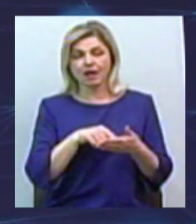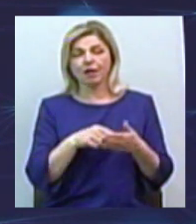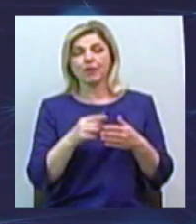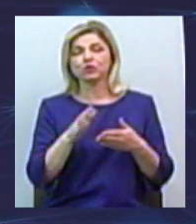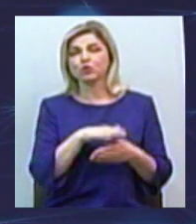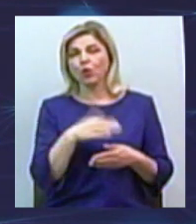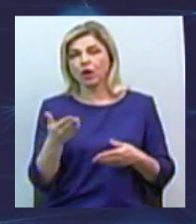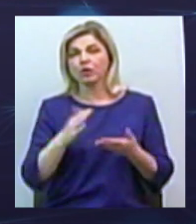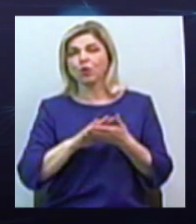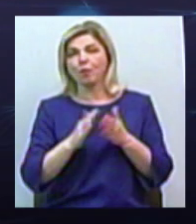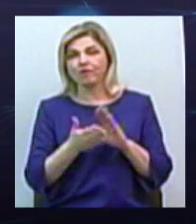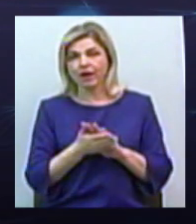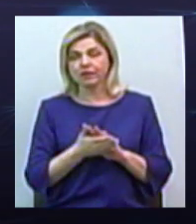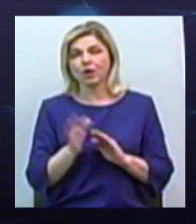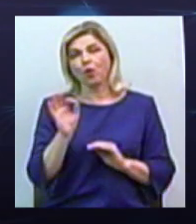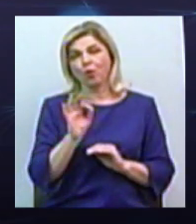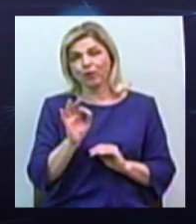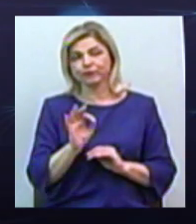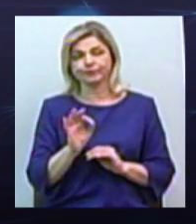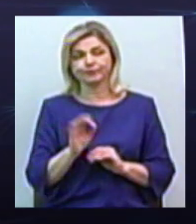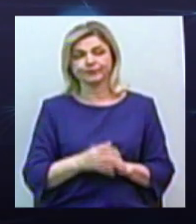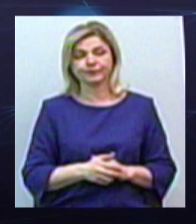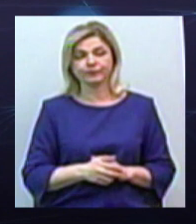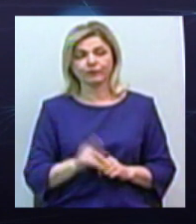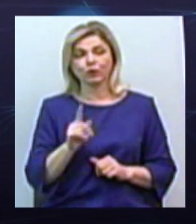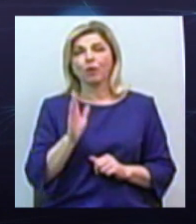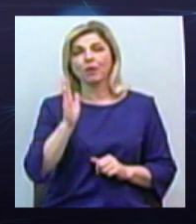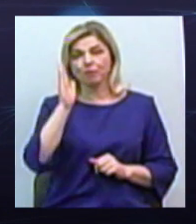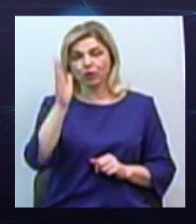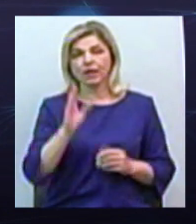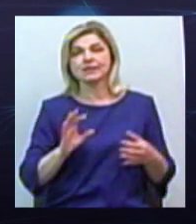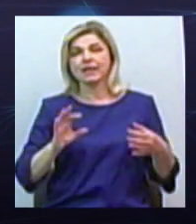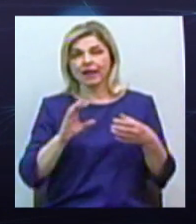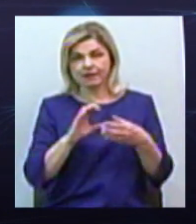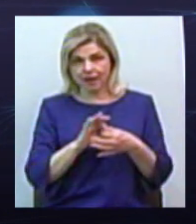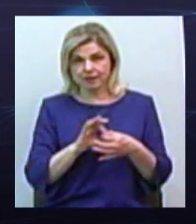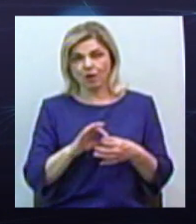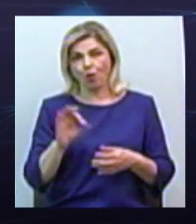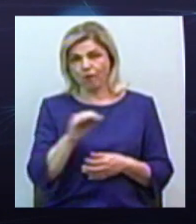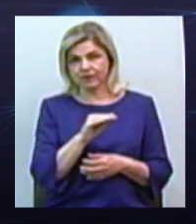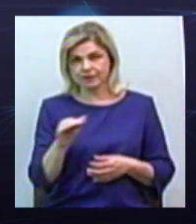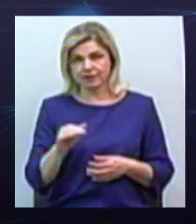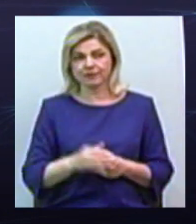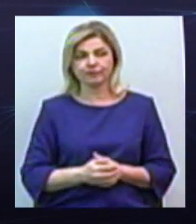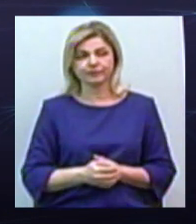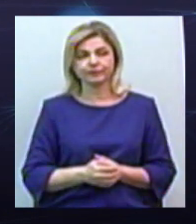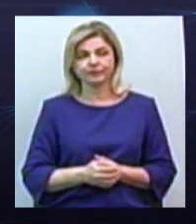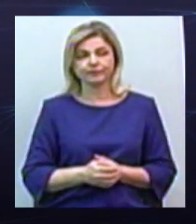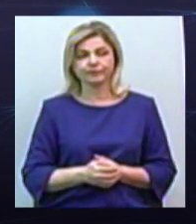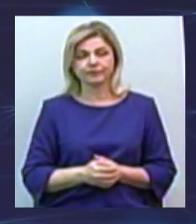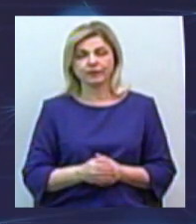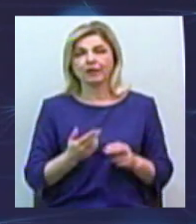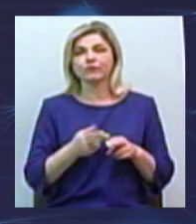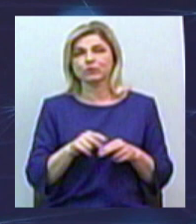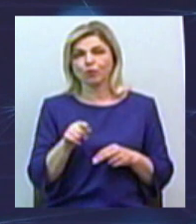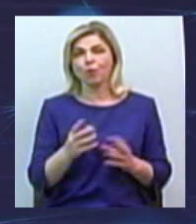сторони домовлялися про те, що в майбутньому буде з'єднання офіційне. І в цьому